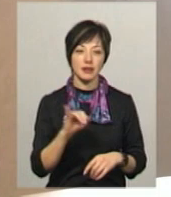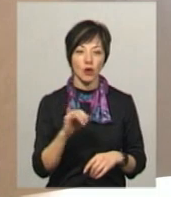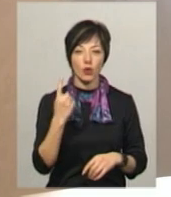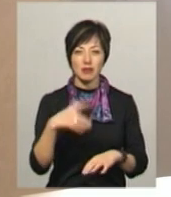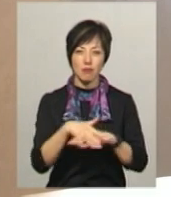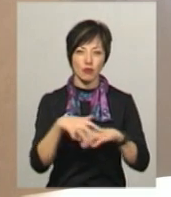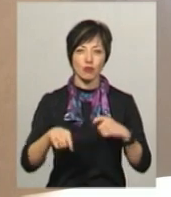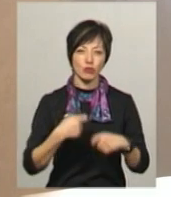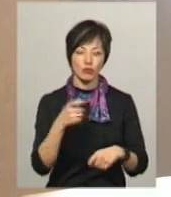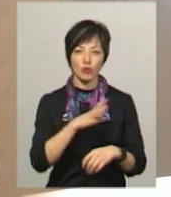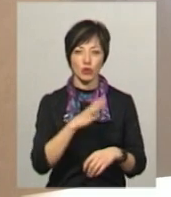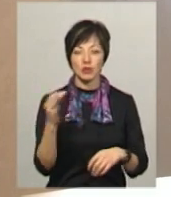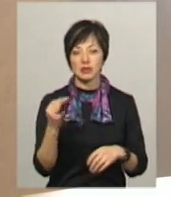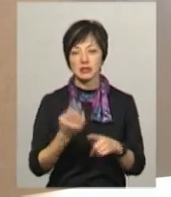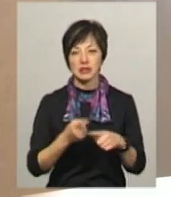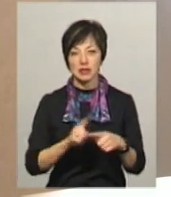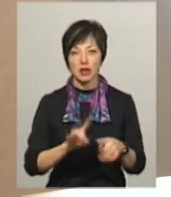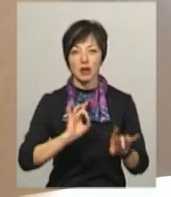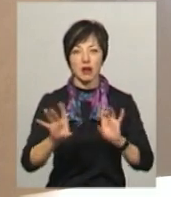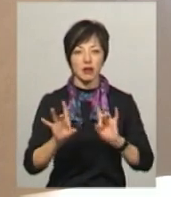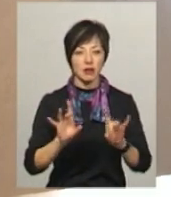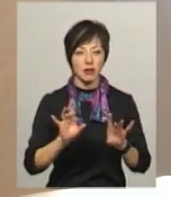з масових порушень, яке було таке, це